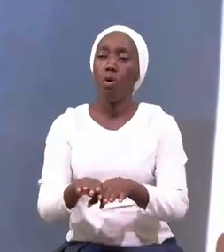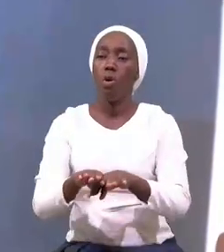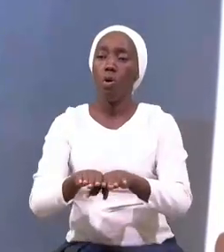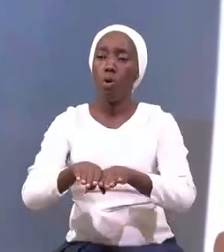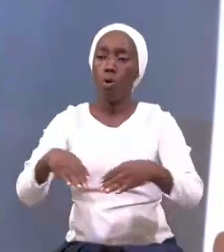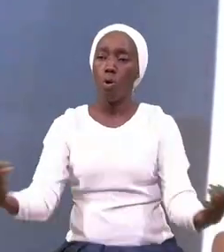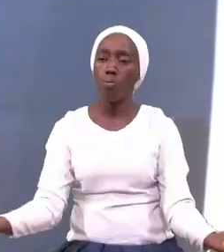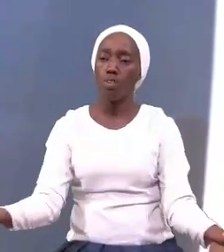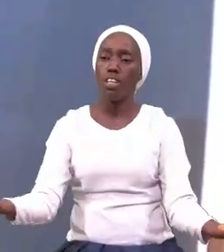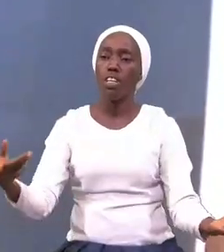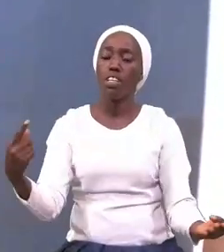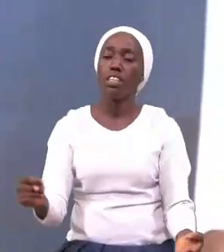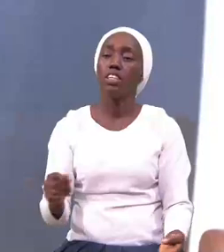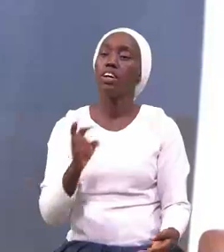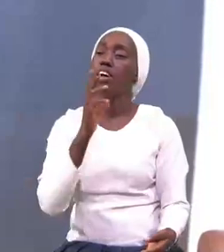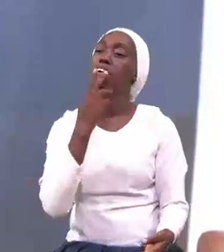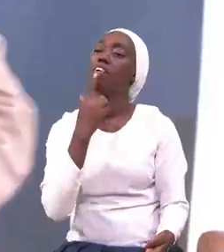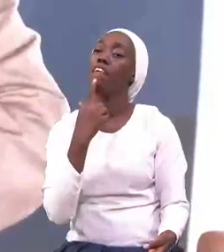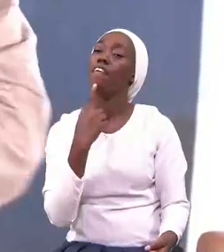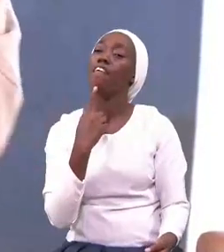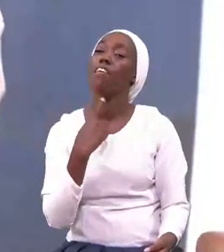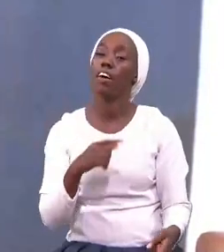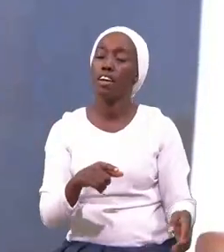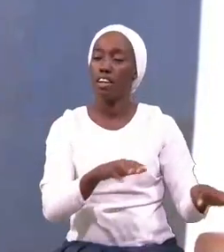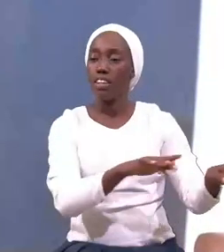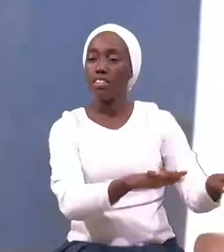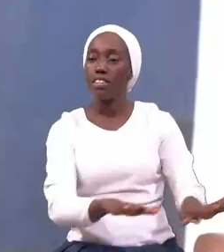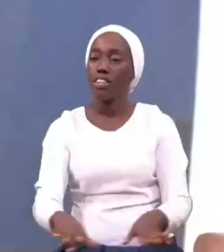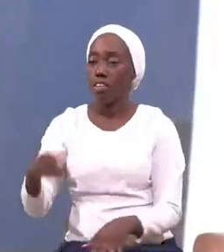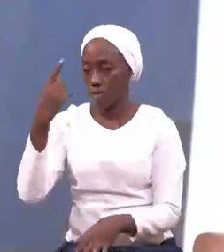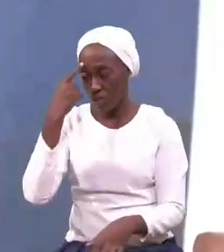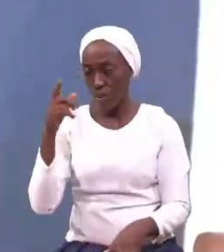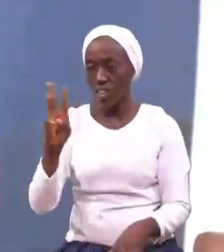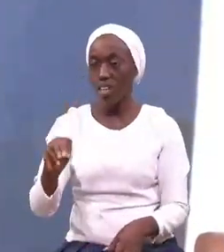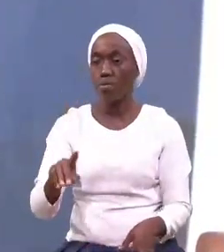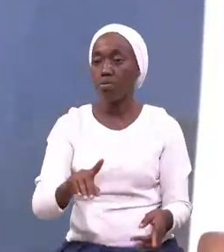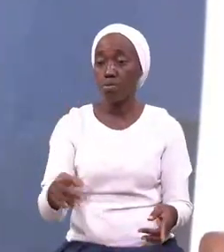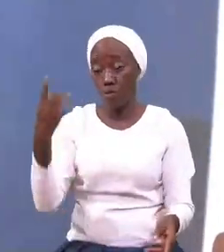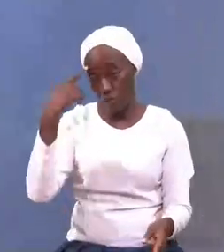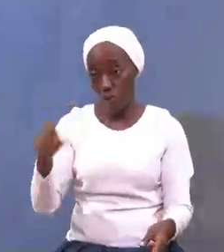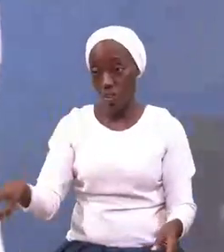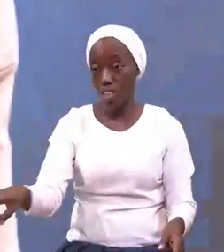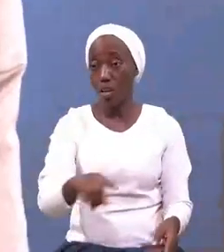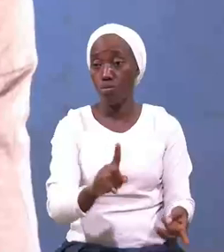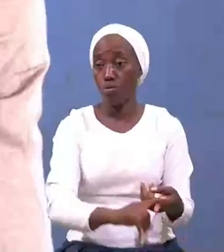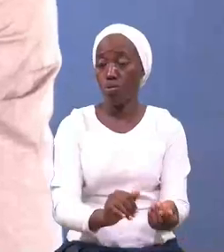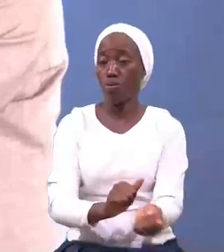Et voyez-le, il était occupé à ouvrir la mer Rouge pour que le peuple puisse traverser.